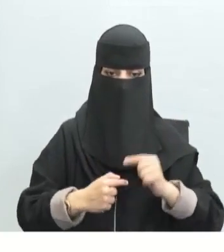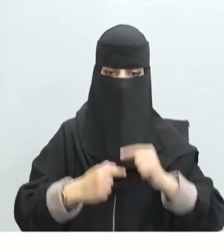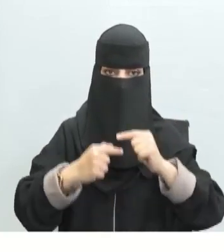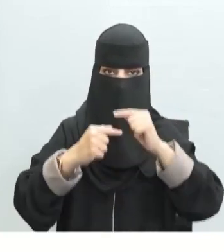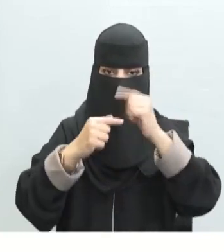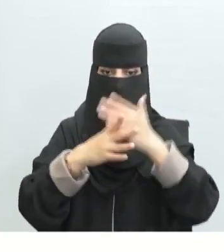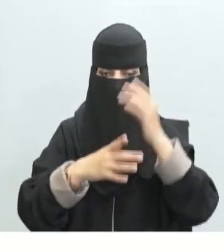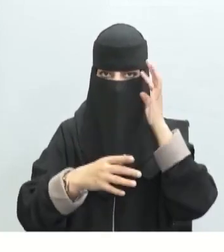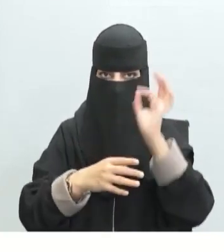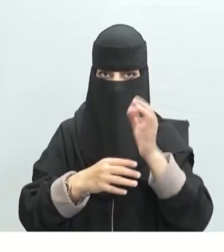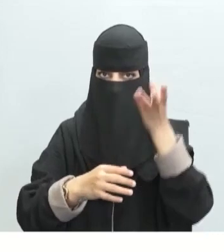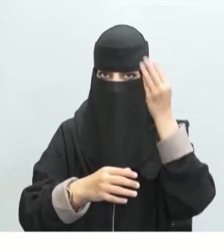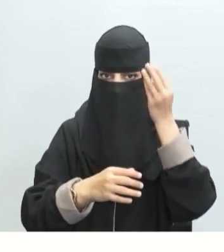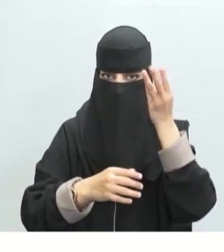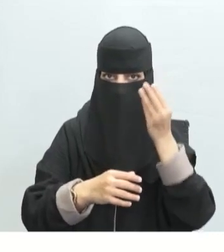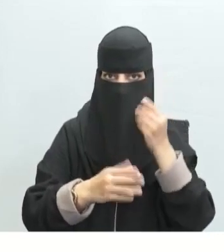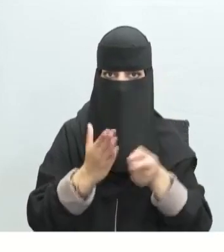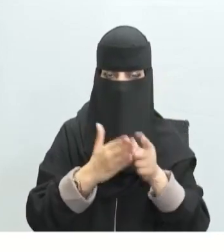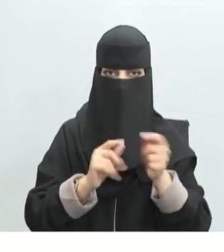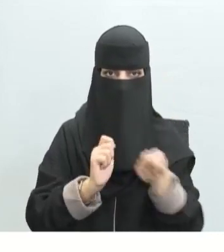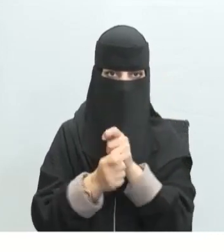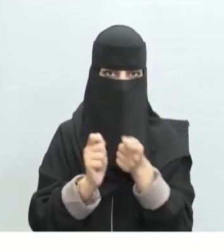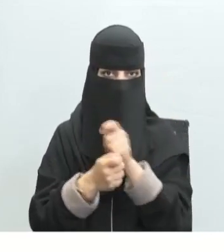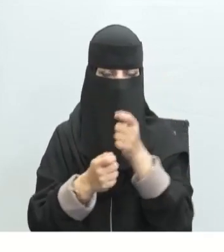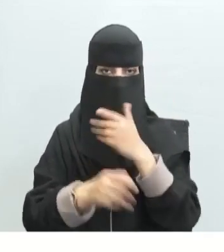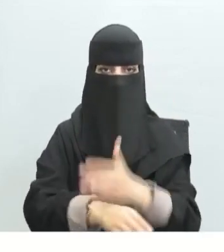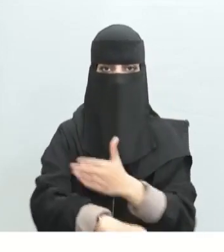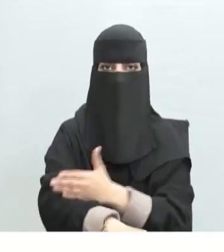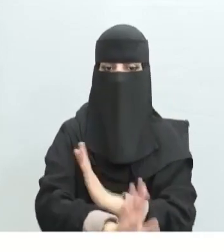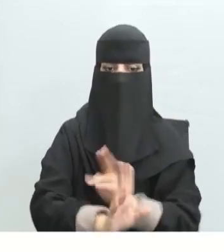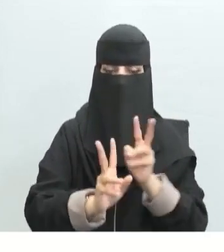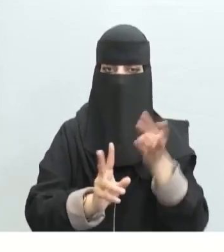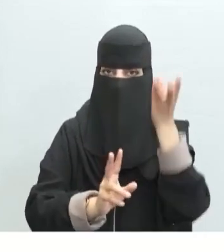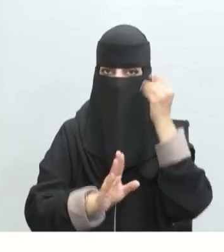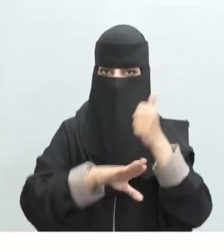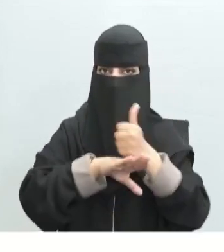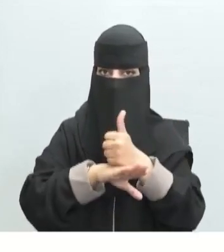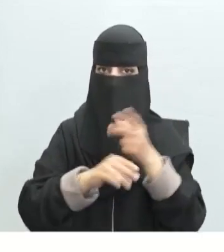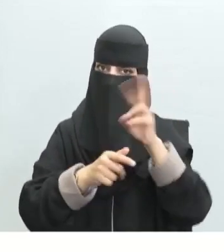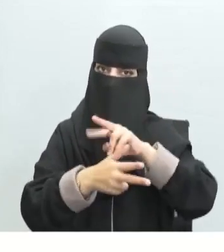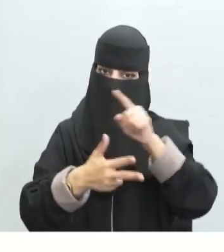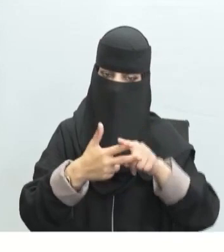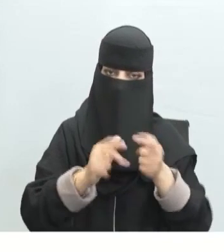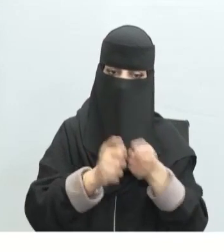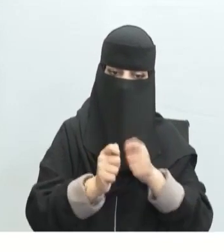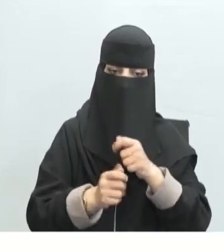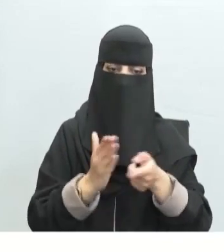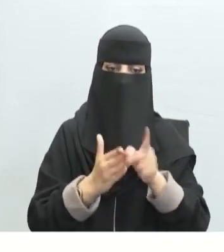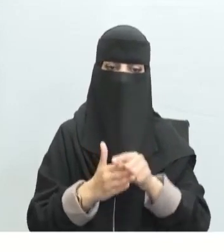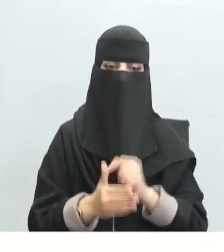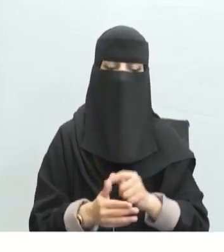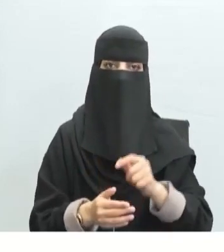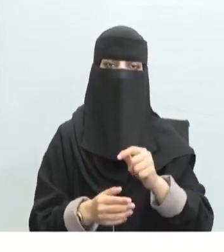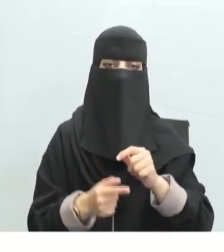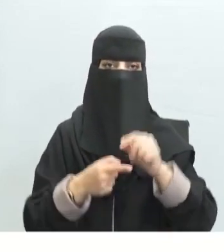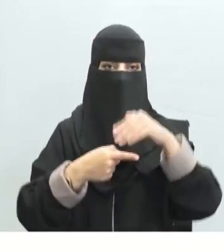ايش علشان خلاص كل داله قدامها مقلوبها ما اتعب وانا اضع القيم المقابل على الوتر اللي